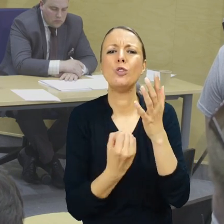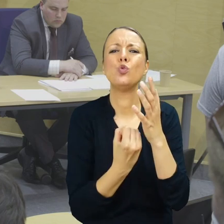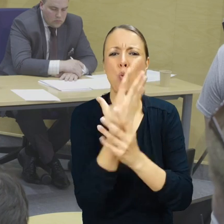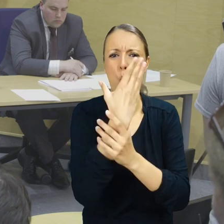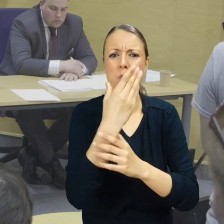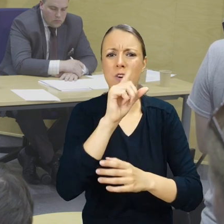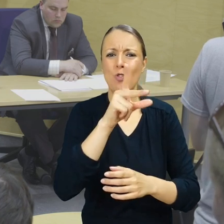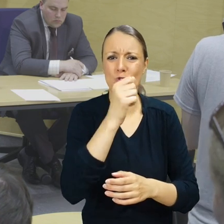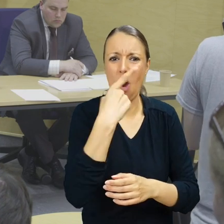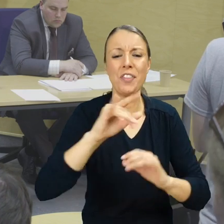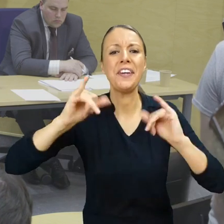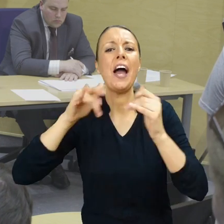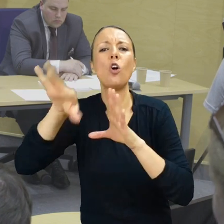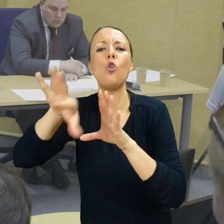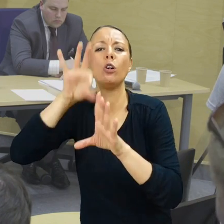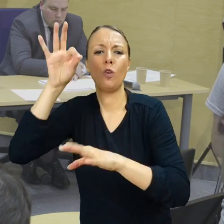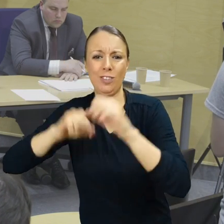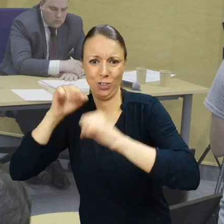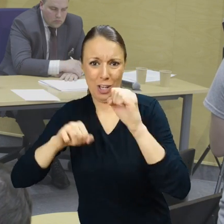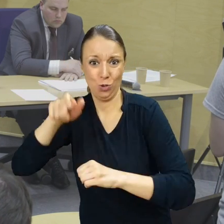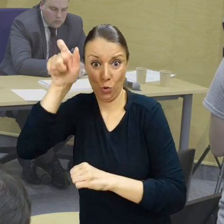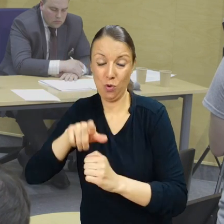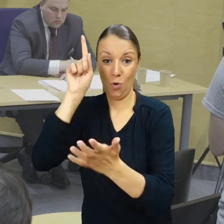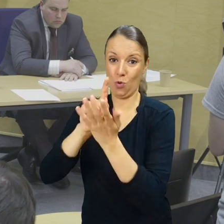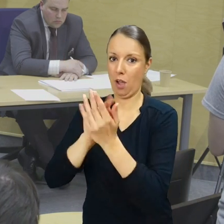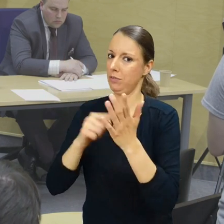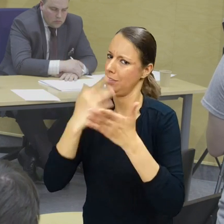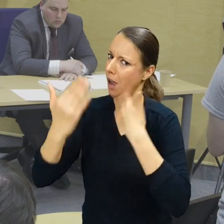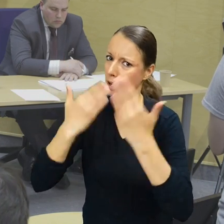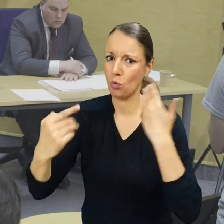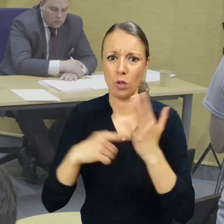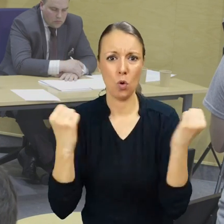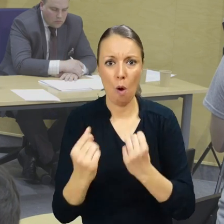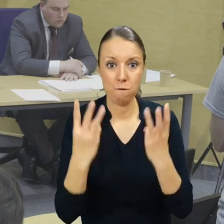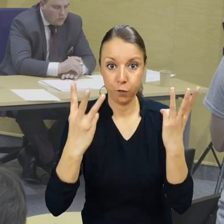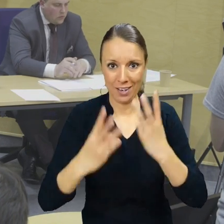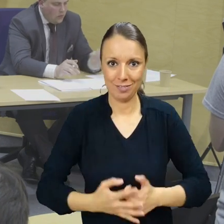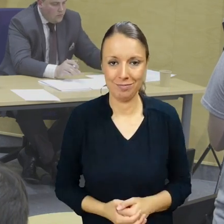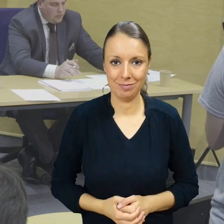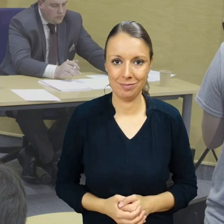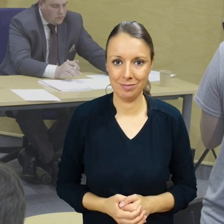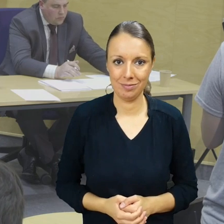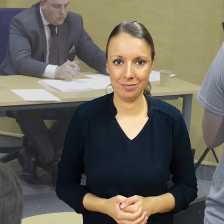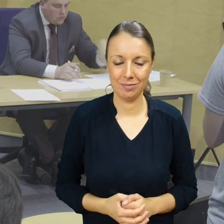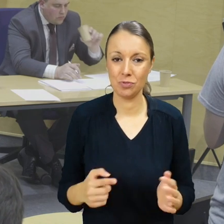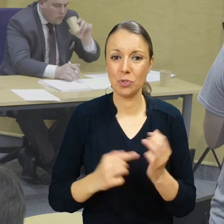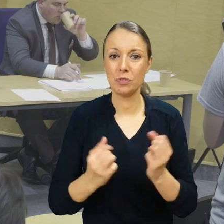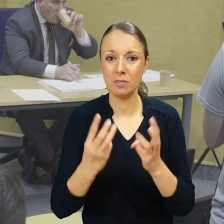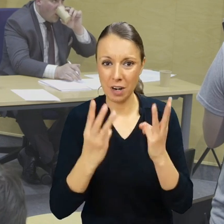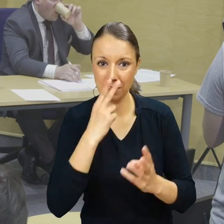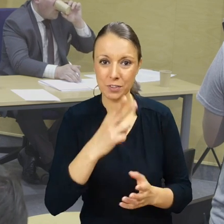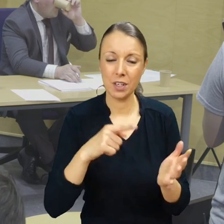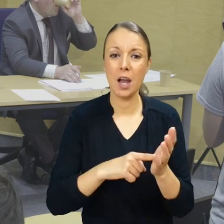w ogóle fenomenalnie ważne. Dostęp do tego, w jaki sposób państwo w zautomatyzowany sposób próbuje